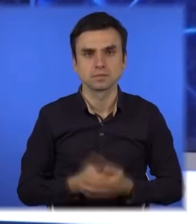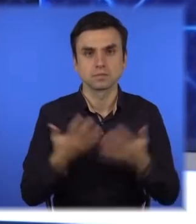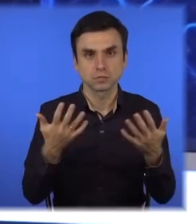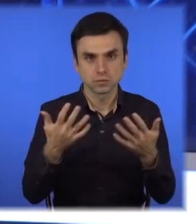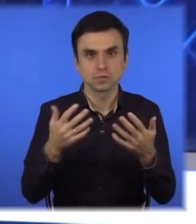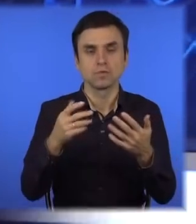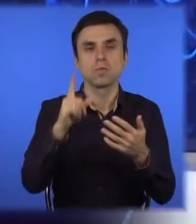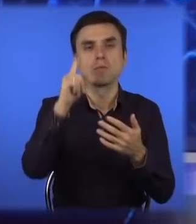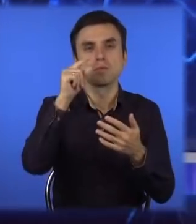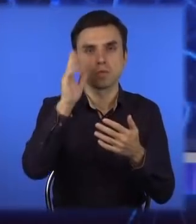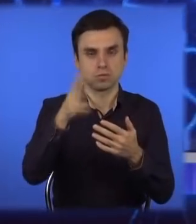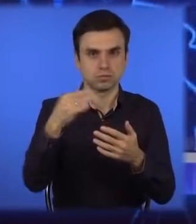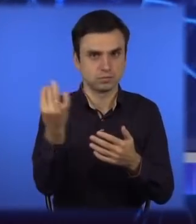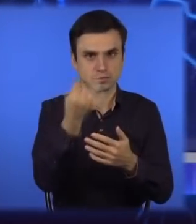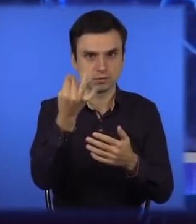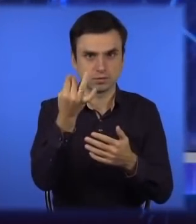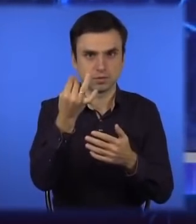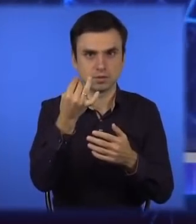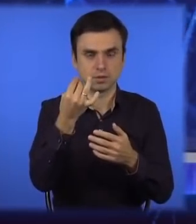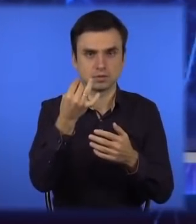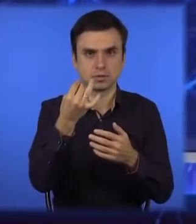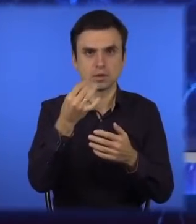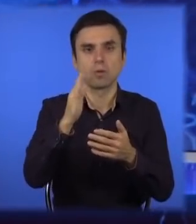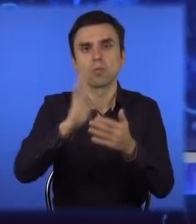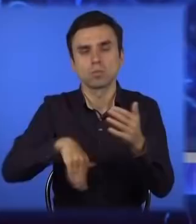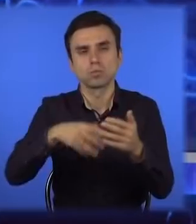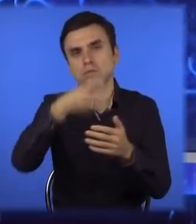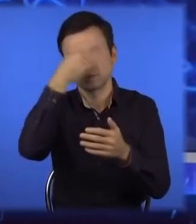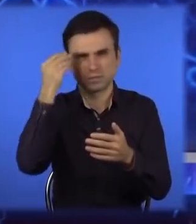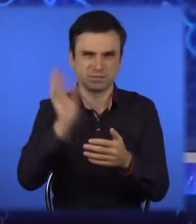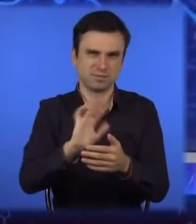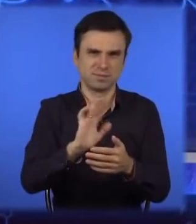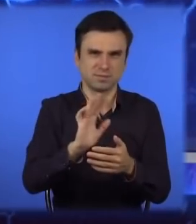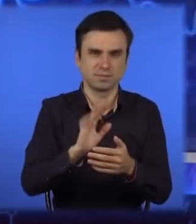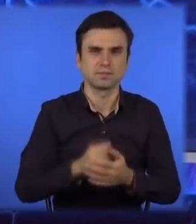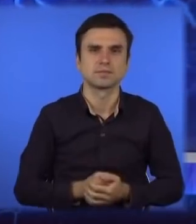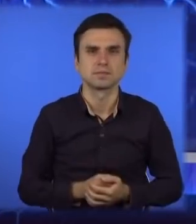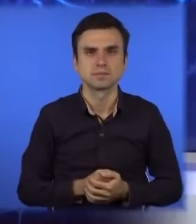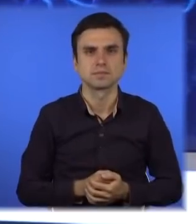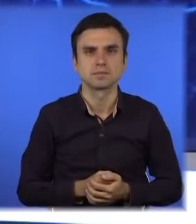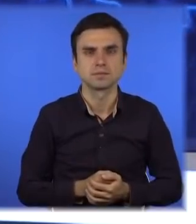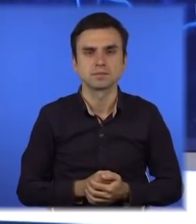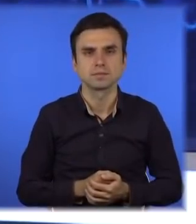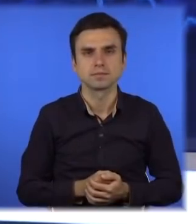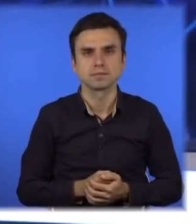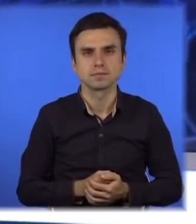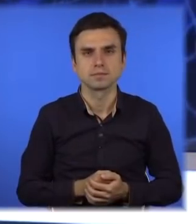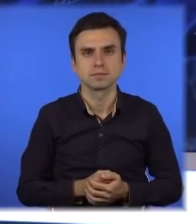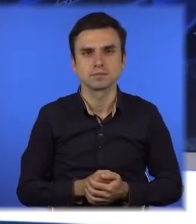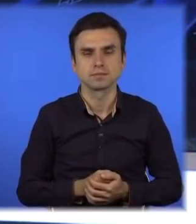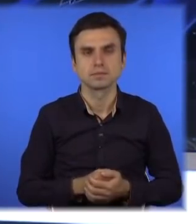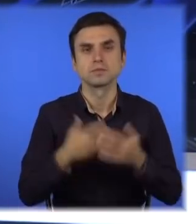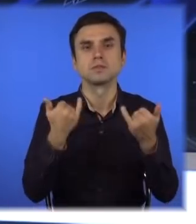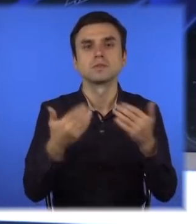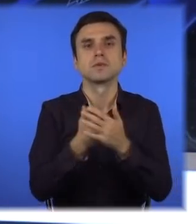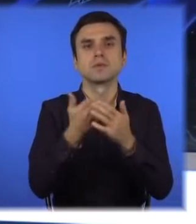Тож не пропустіть насичений понеділок на першому міському. Нам буде приємно відсвяткувати свій день народження разом із вами. І на